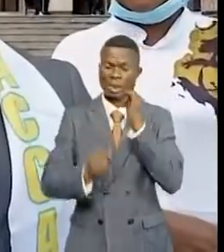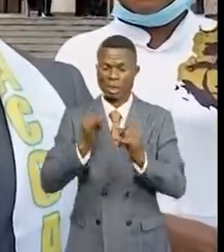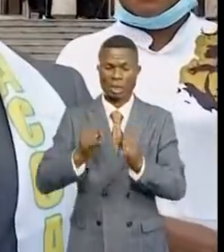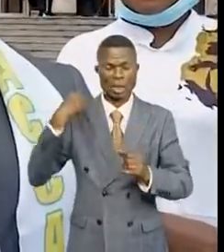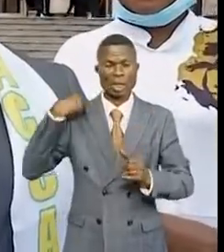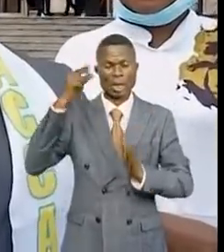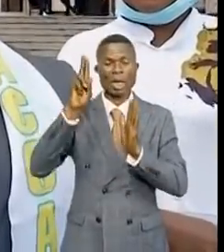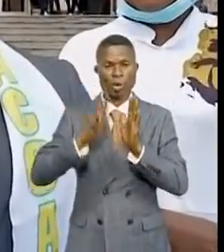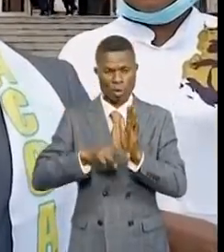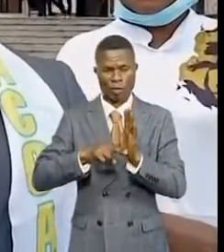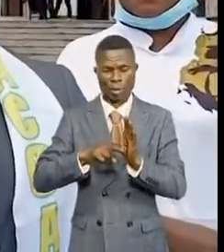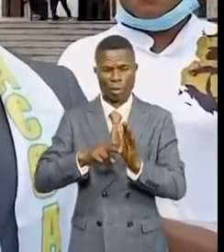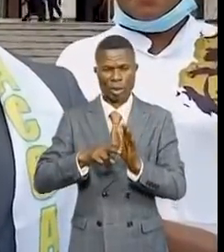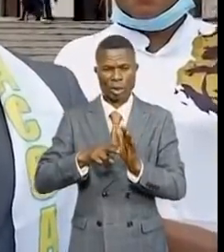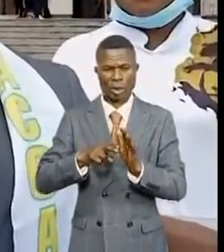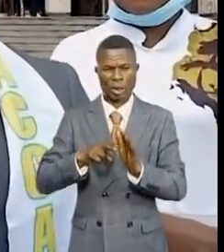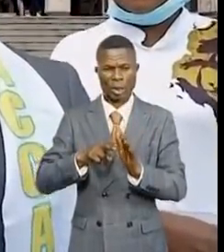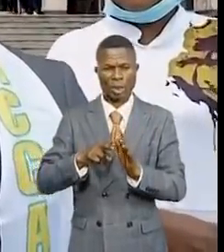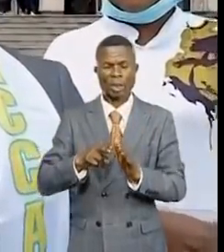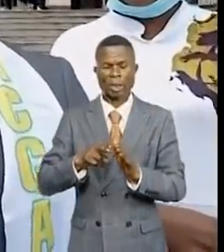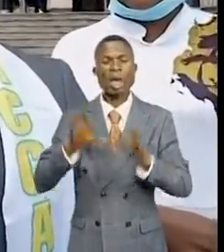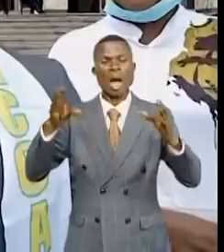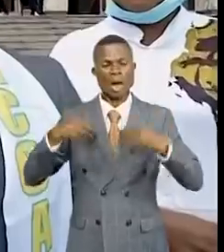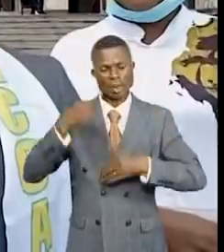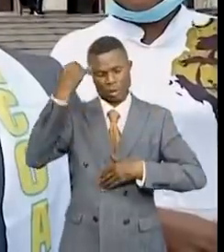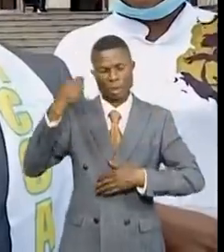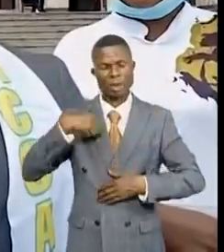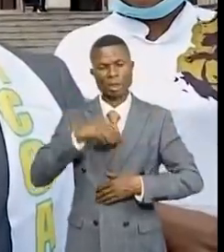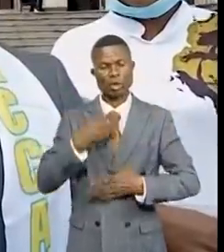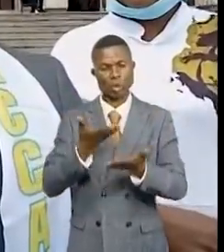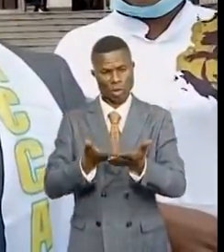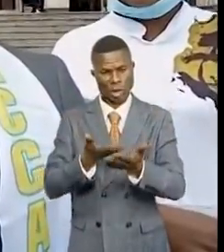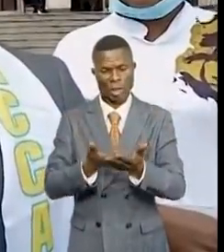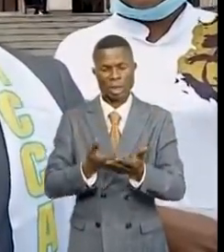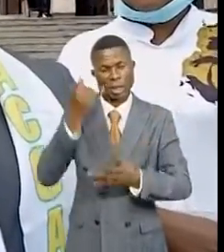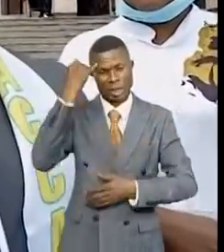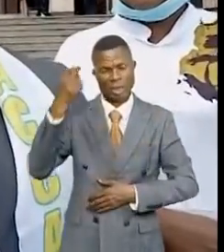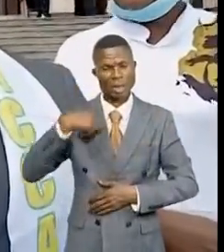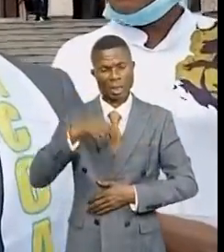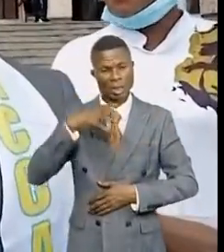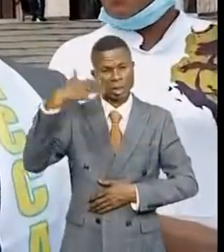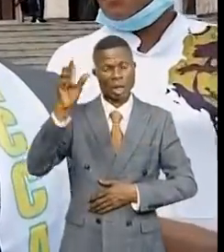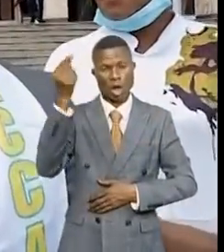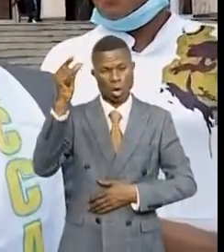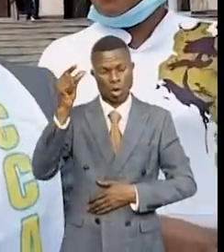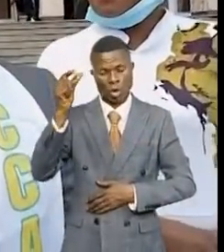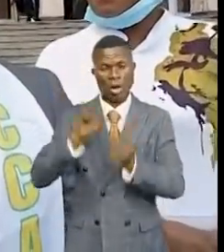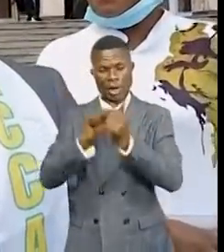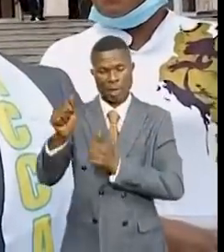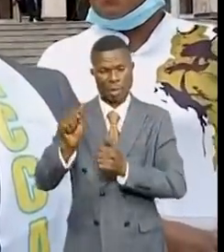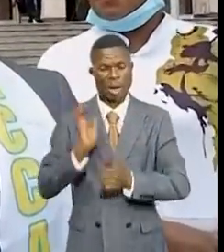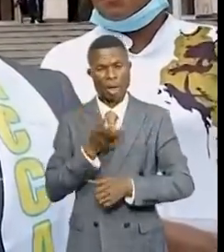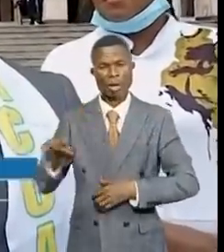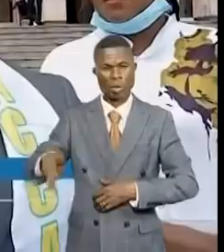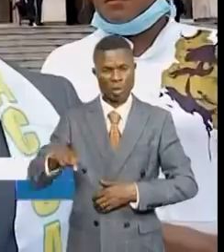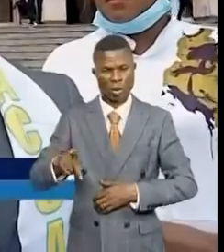mettait à profit ce que nous venons de démontrer, nous pensons que l'or qui se passe chez nous là-bas, facilement